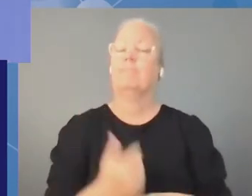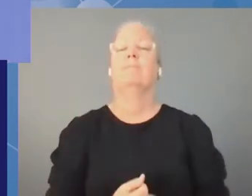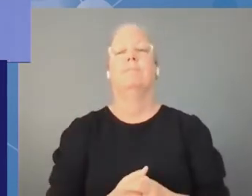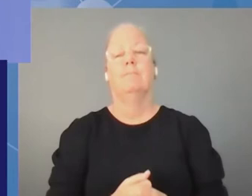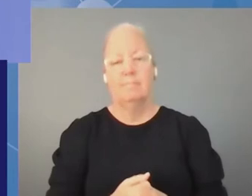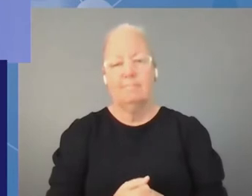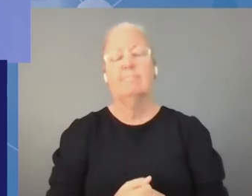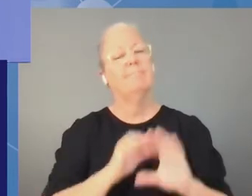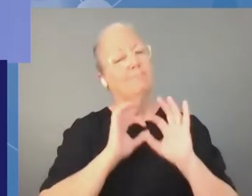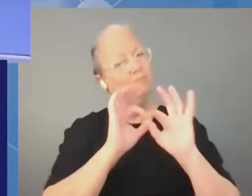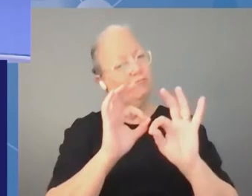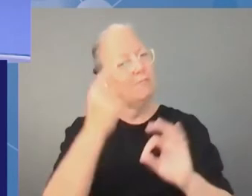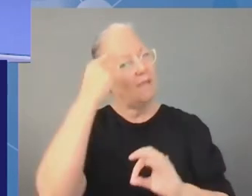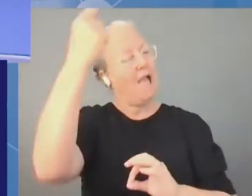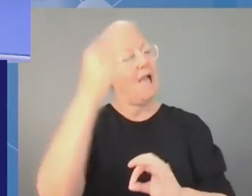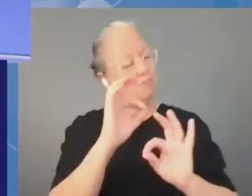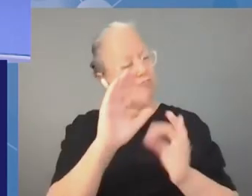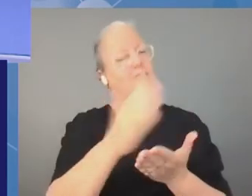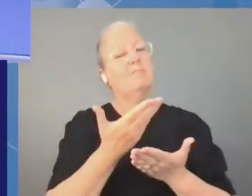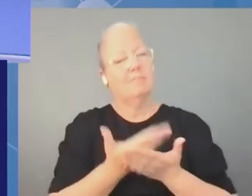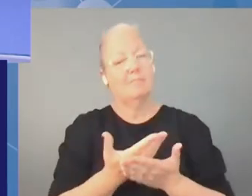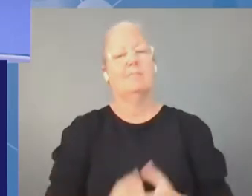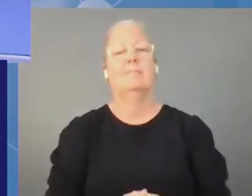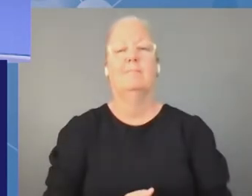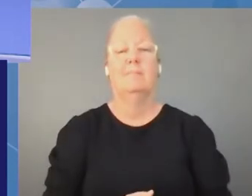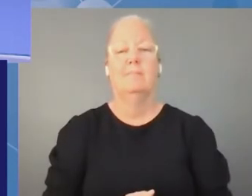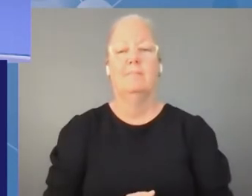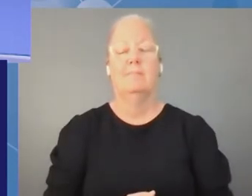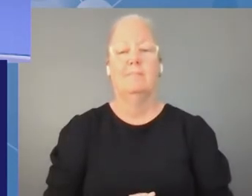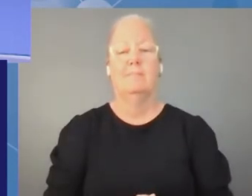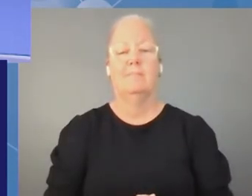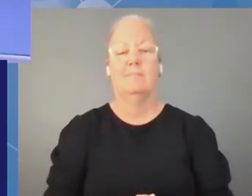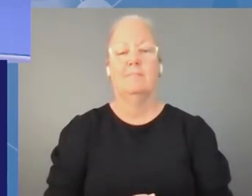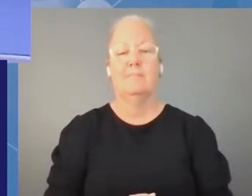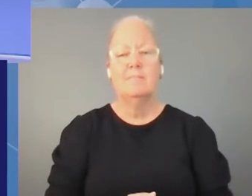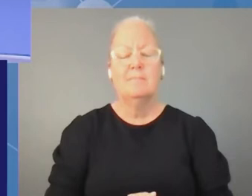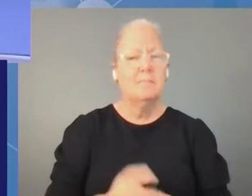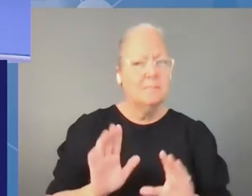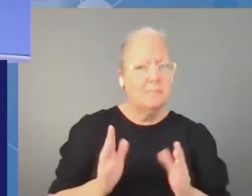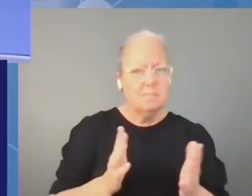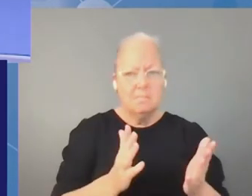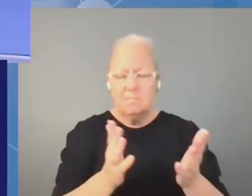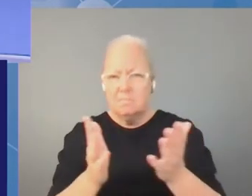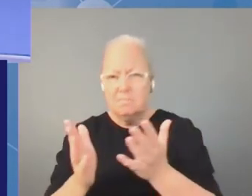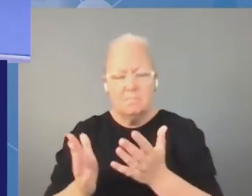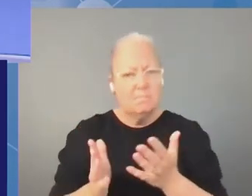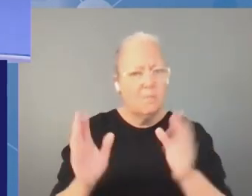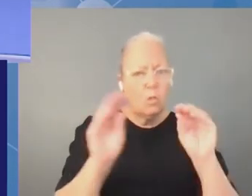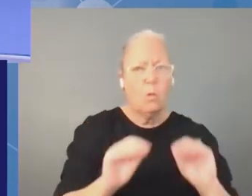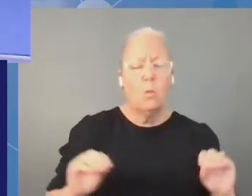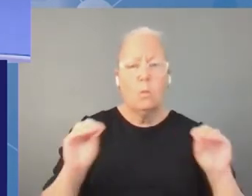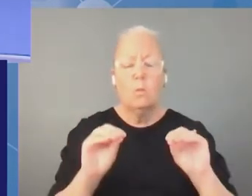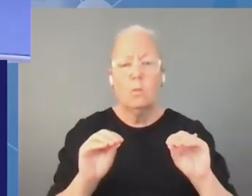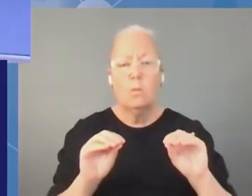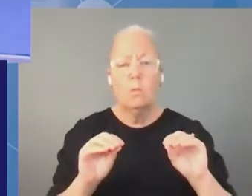这个论坛也会是一个平台，可以帮助我们沟通跟这些领导们跟这些